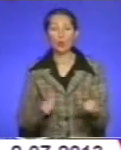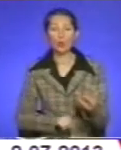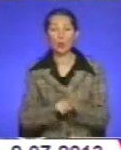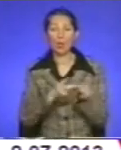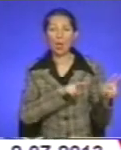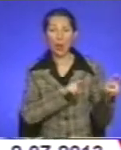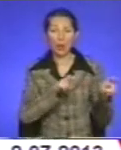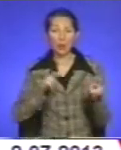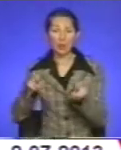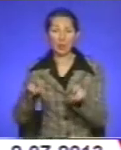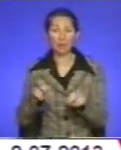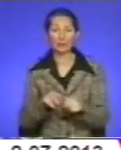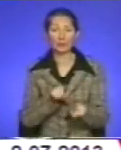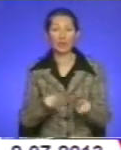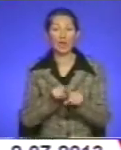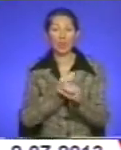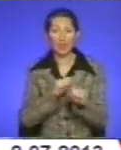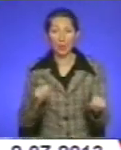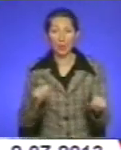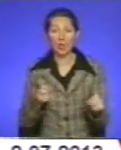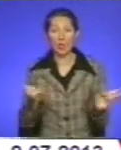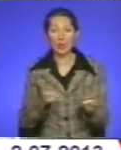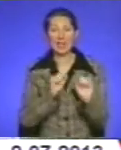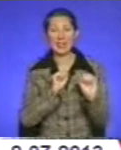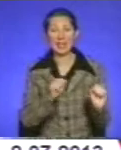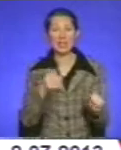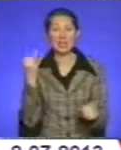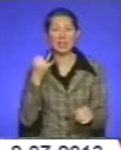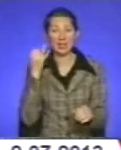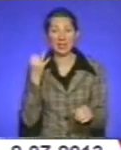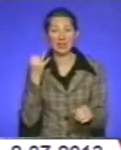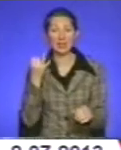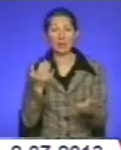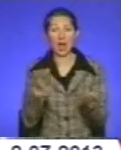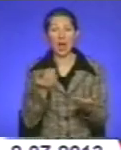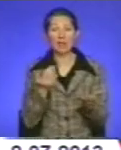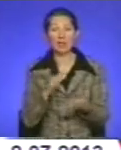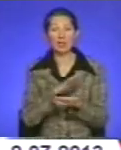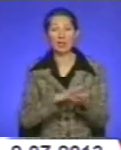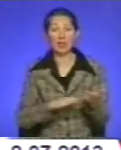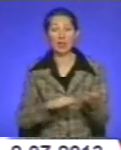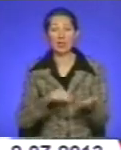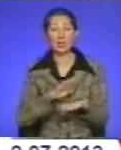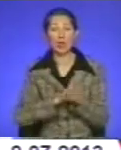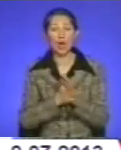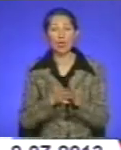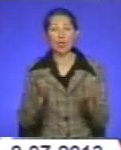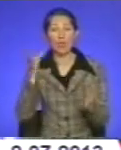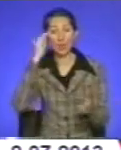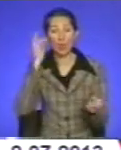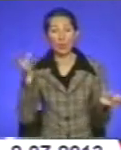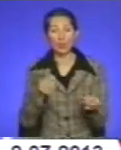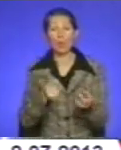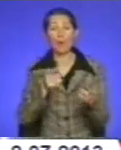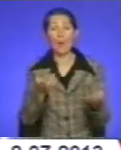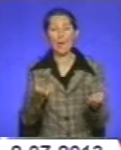декларує захист там інтересів і національних, і економічних, і там все. Але в даній ситуації вважаю, потрібно прийняти бюджет, потім